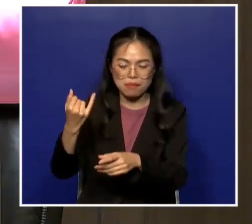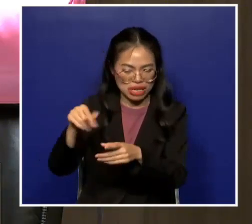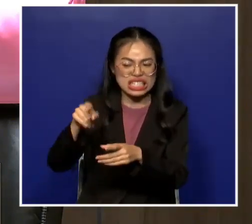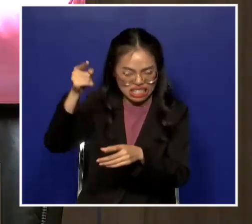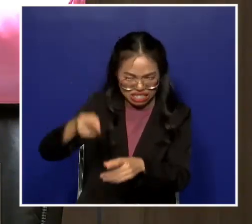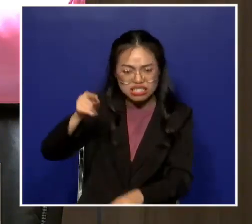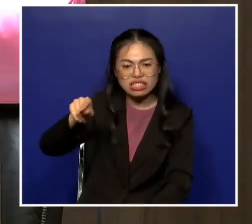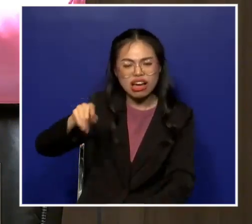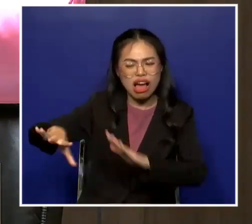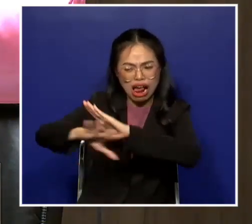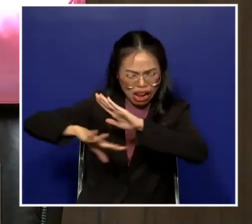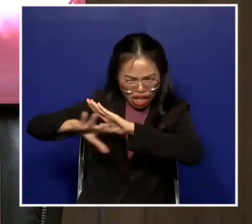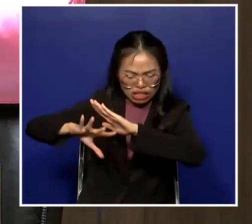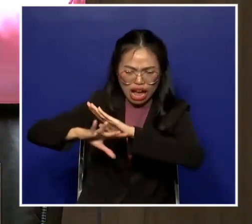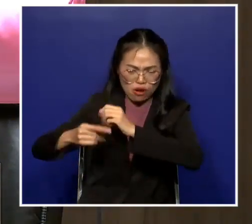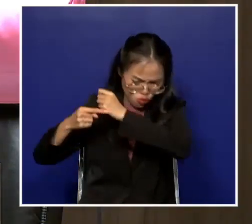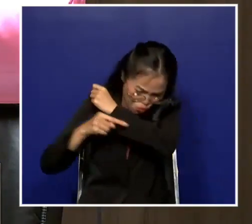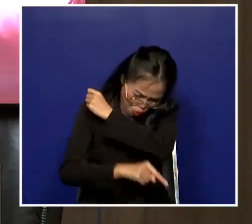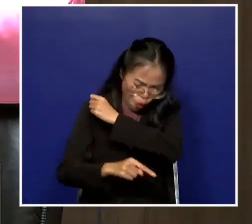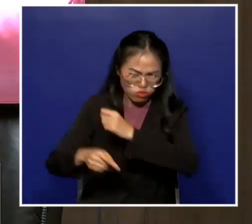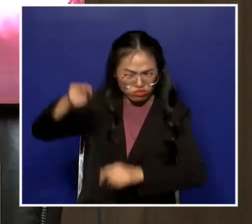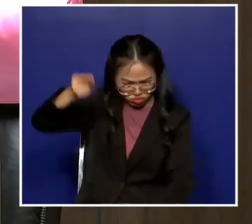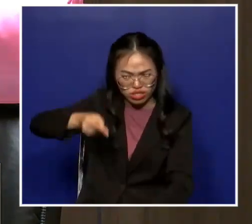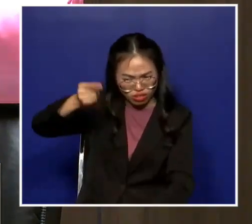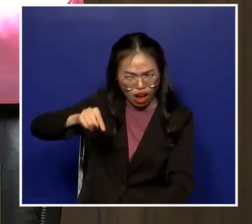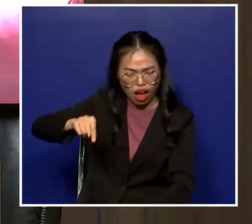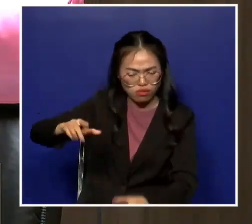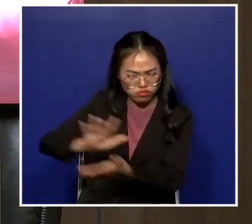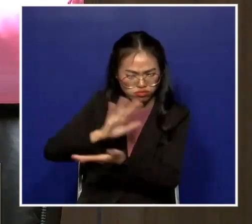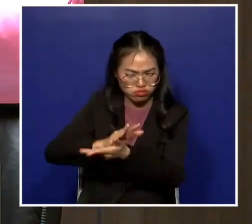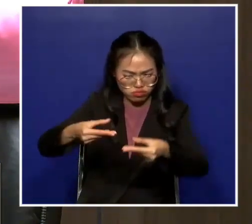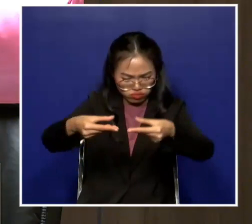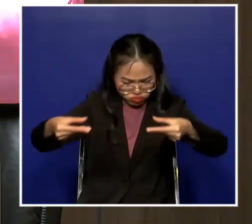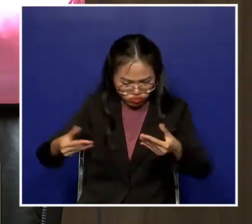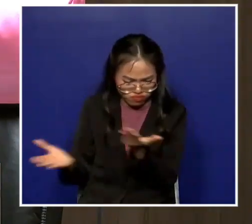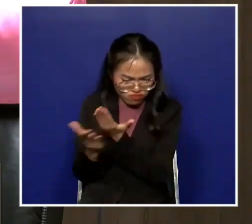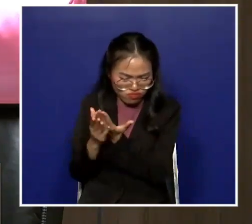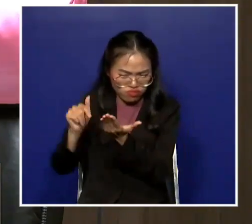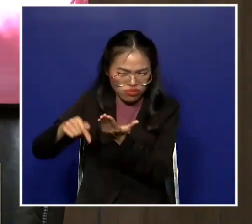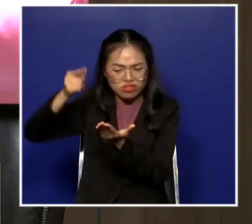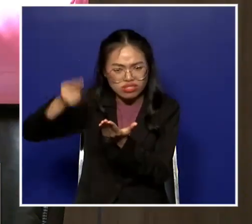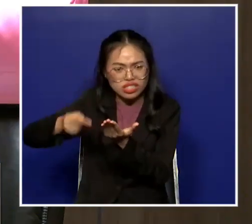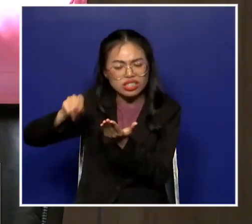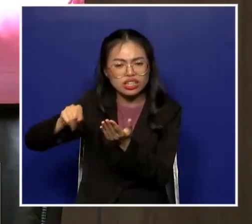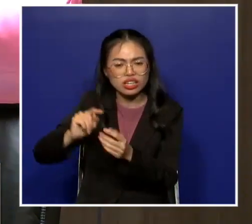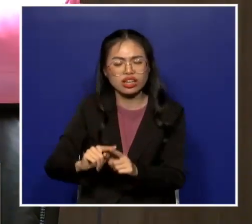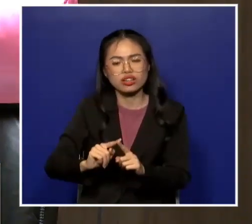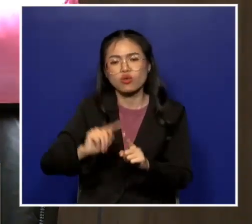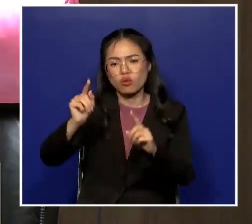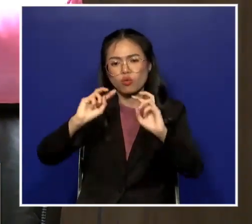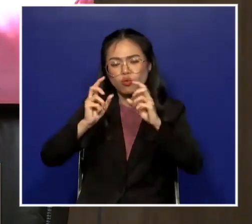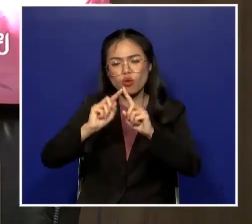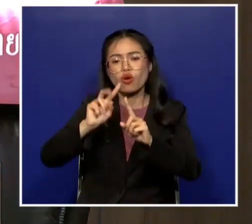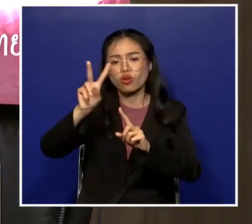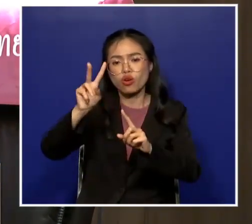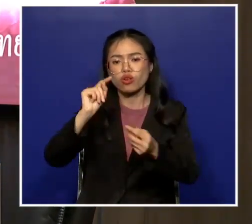เพราะว่าหลักฐานการคอร์รัปชันมันไม่มีหมดอายุความนะครับใบเสร็จอยู่ตรงนี้ท่านมีอำนาจยังไม่มีใครทำได้ประเด็นที่สองท่านพูดถึ